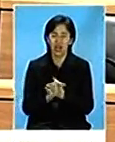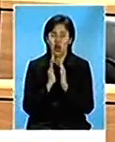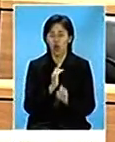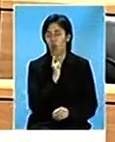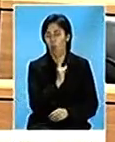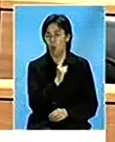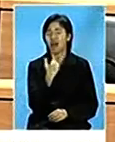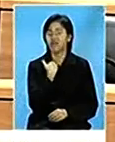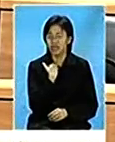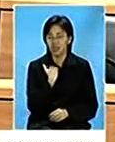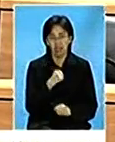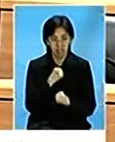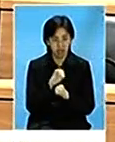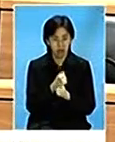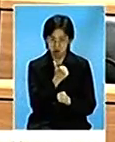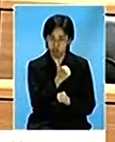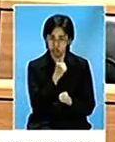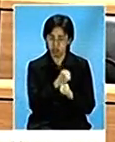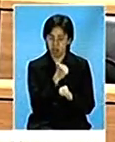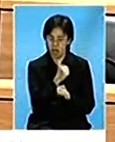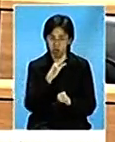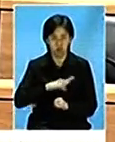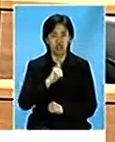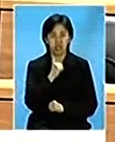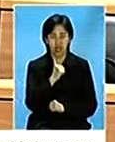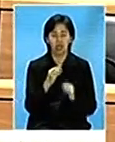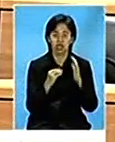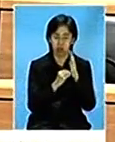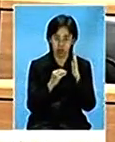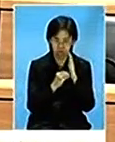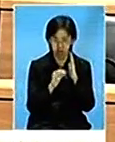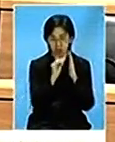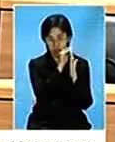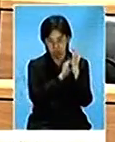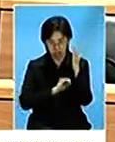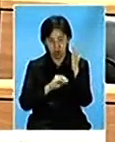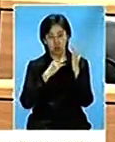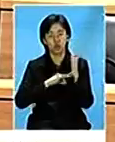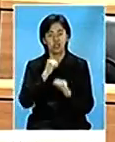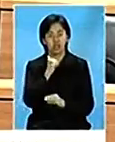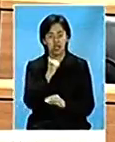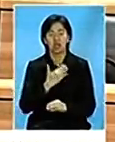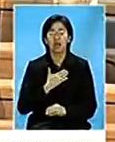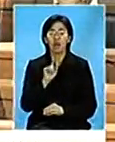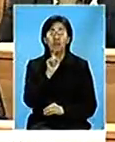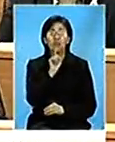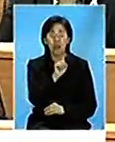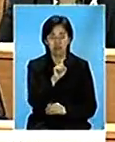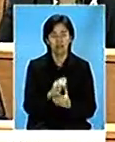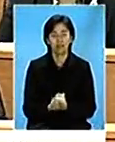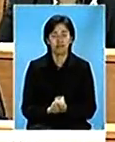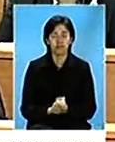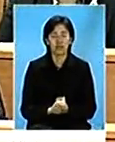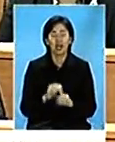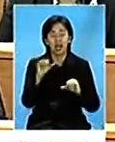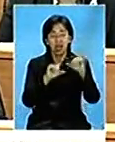ะแต่ว่าการทำงานเยอะของท่านเนี่ยก็เป็นผลดีทั้งกรุงเทพมหานครและต่างจังหวัดครับผมถามต่อไปครับในเรื่องของทางวิท